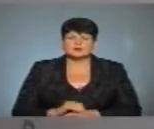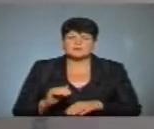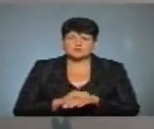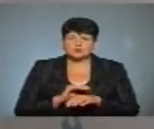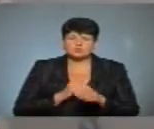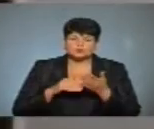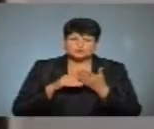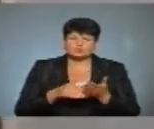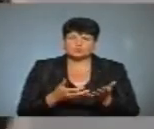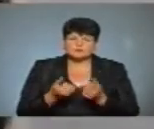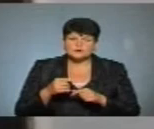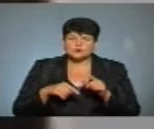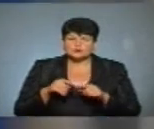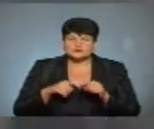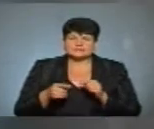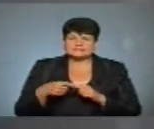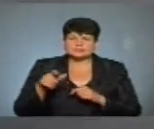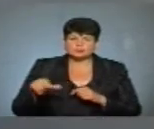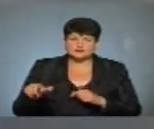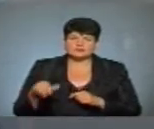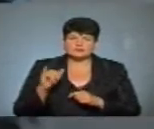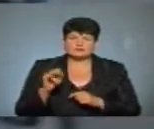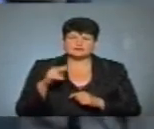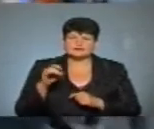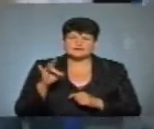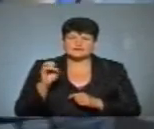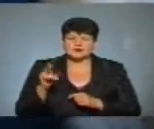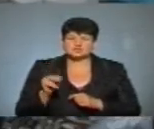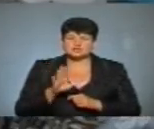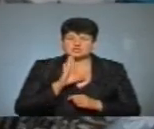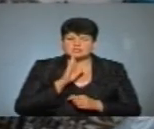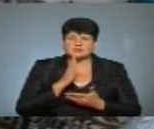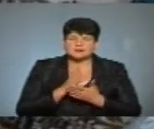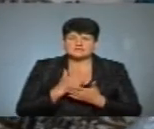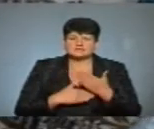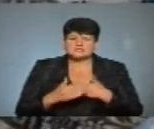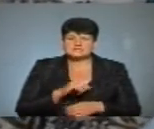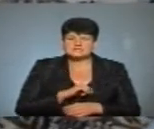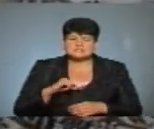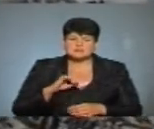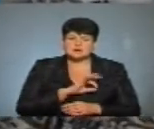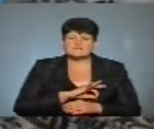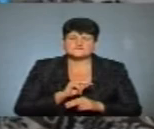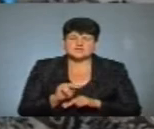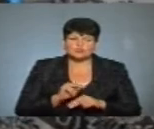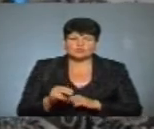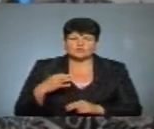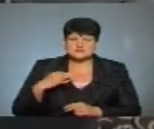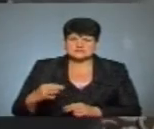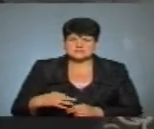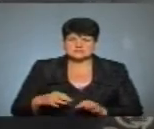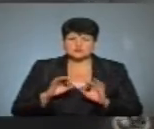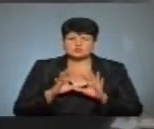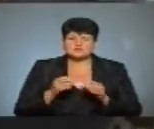Благодійну допомогу отримує родина тернополянки Ірини Деркач. Жінка має інвалідність та сама виховує сина. Розповідає,